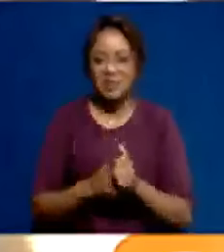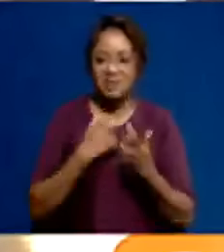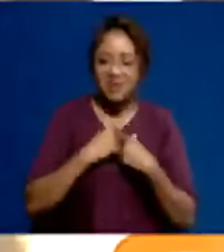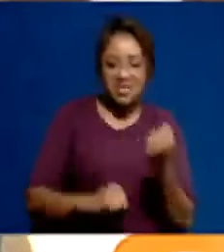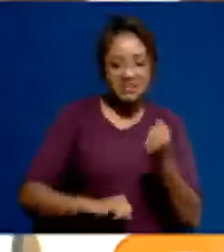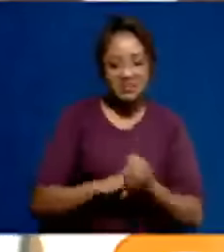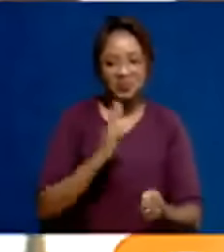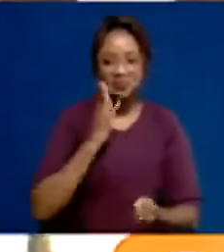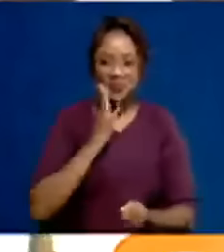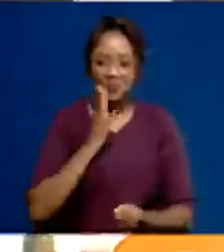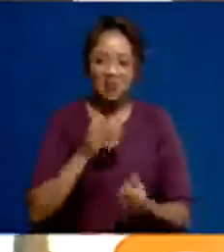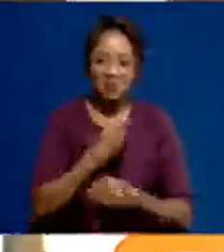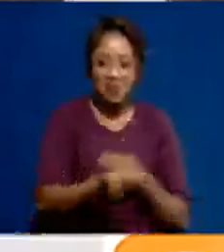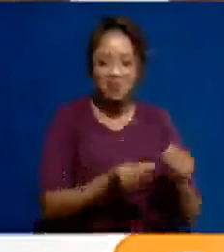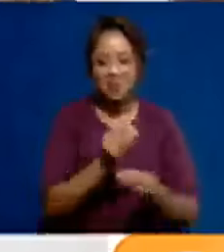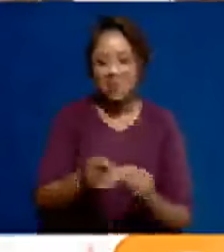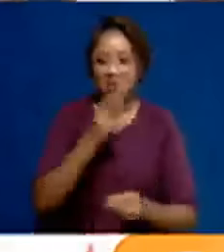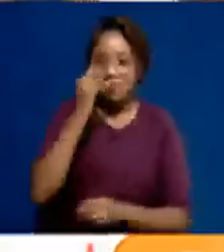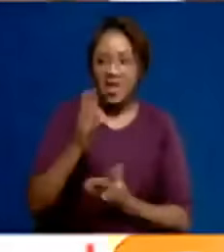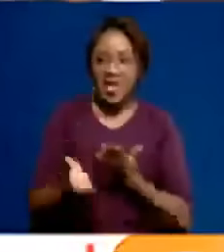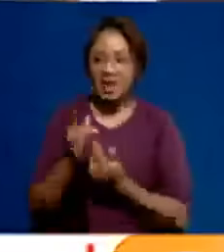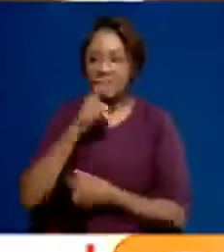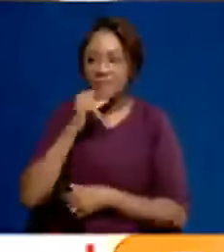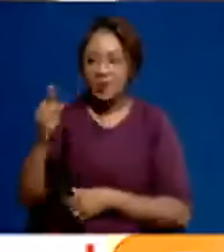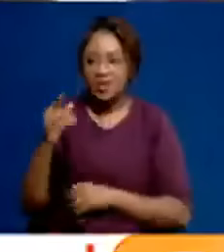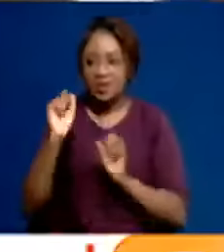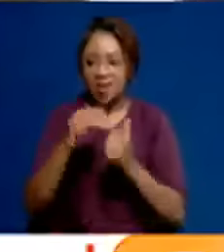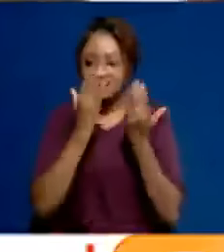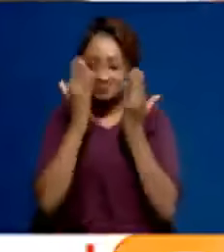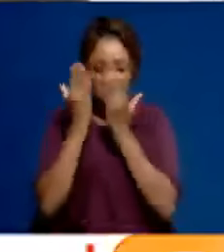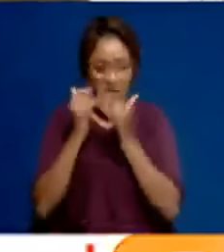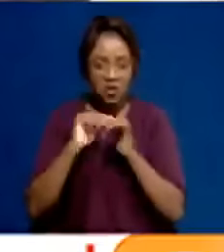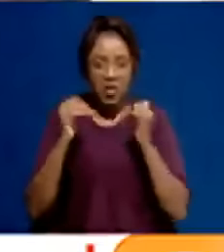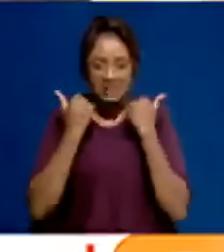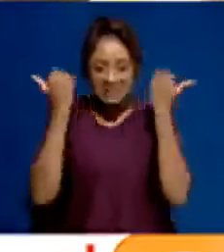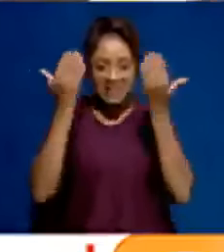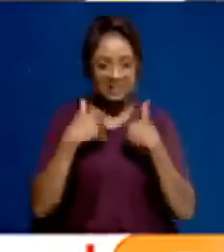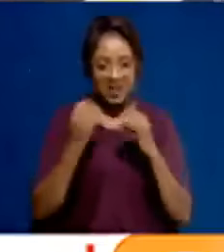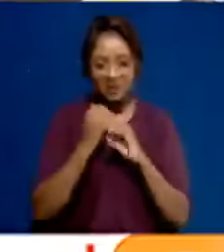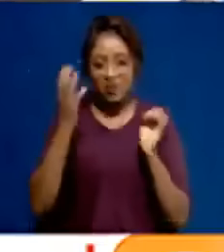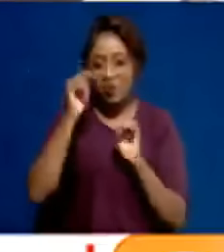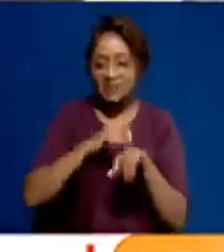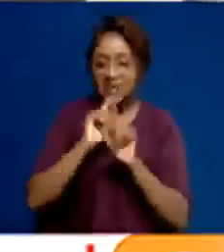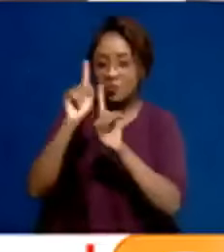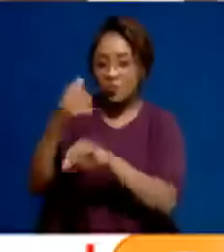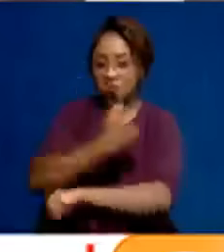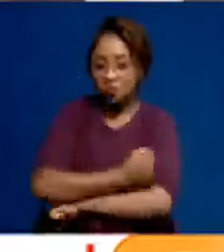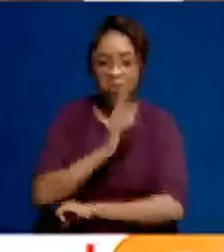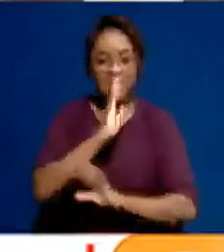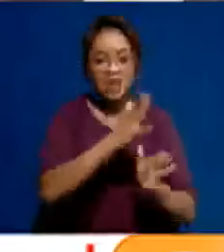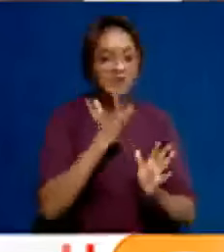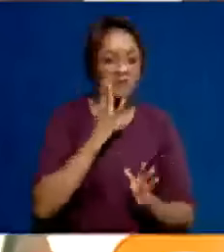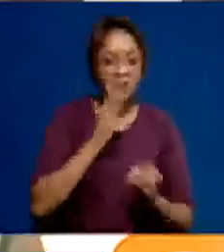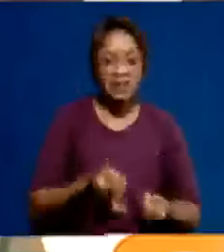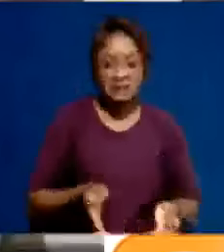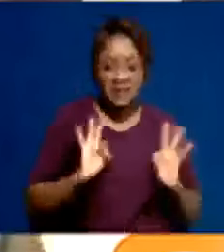hivyo, ili Brian apate nafasi ya kusoma kama ana stress. Akiwa mahali pale shuleni, juu hata yakienda shule, alikuwa anaacha mamake hivyo,